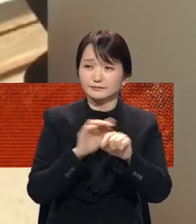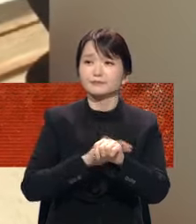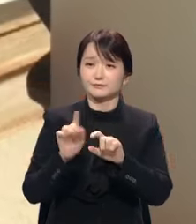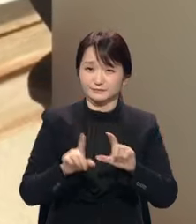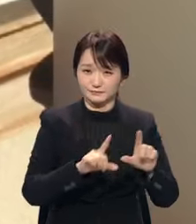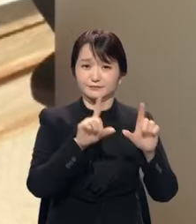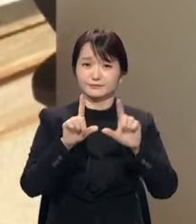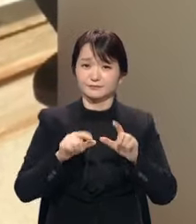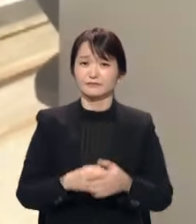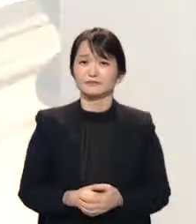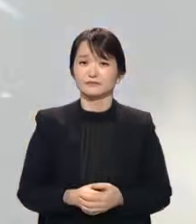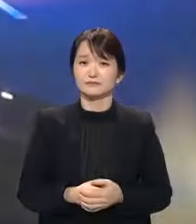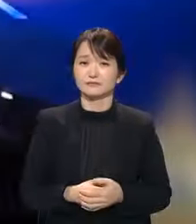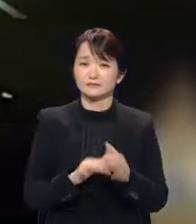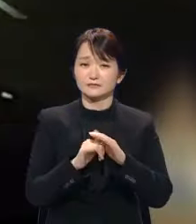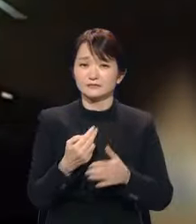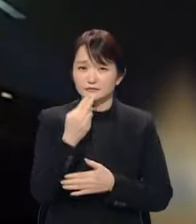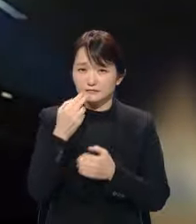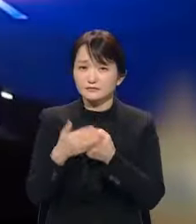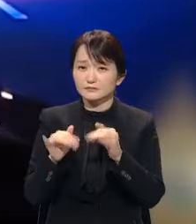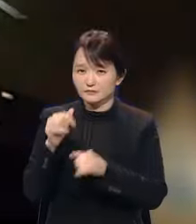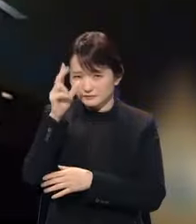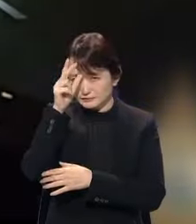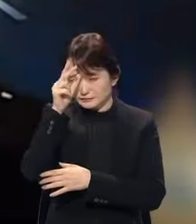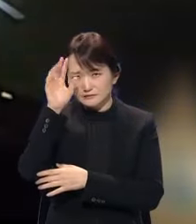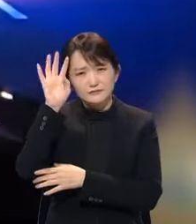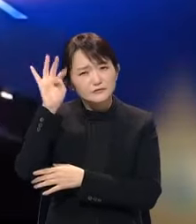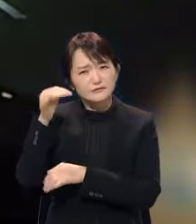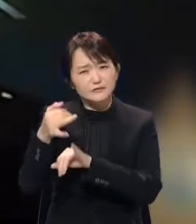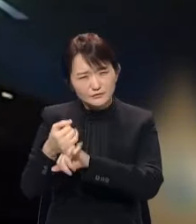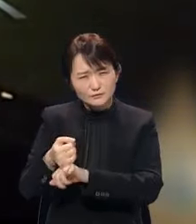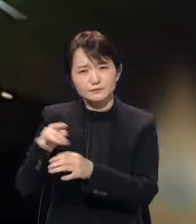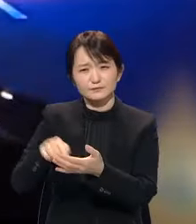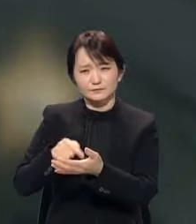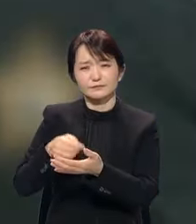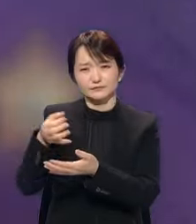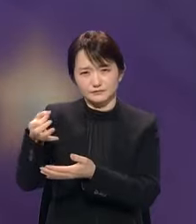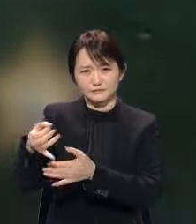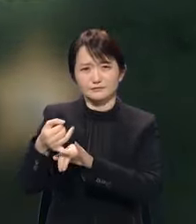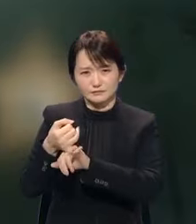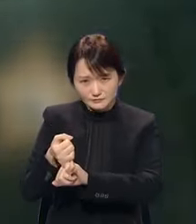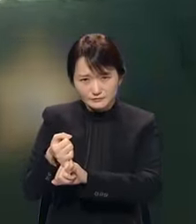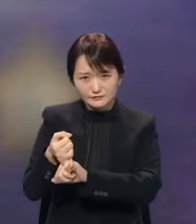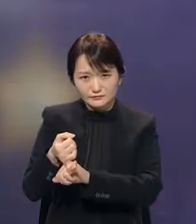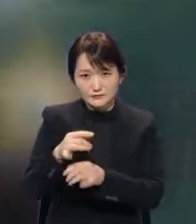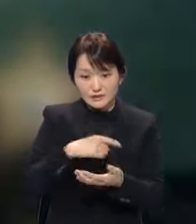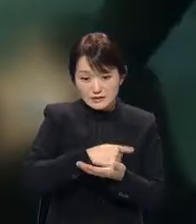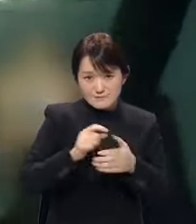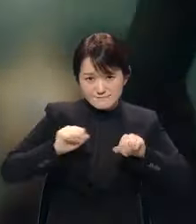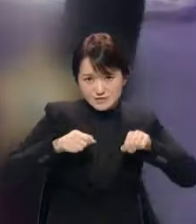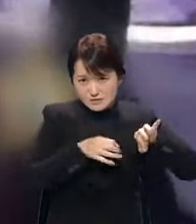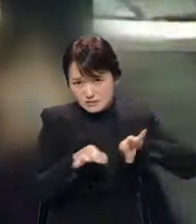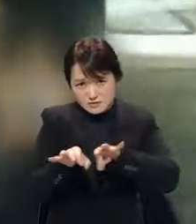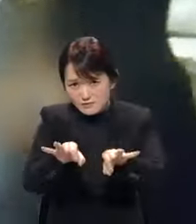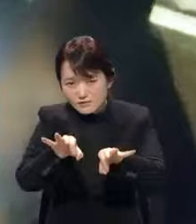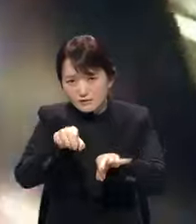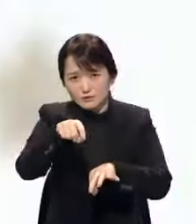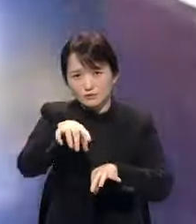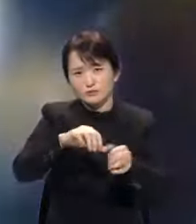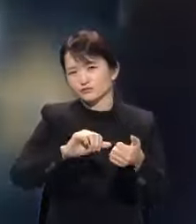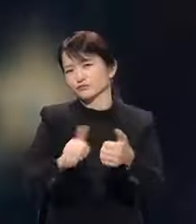있고요. 가족들은 생명의 은인인 경찰에게 언젠가 꼭 보답하겠다고 약속했습니다. 이 한편 과속한 오토바이 운전자